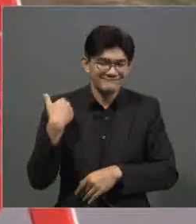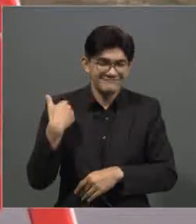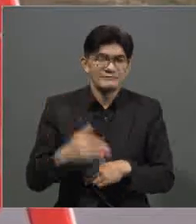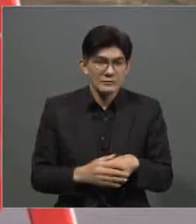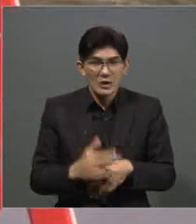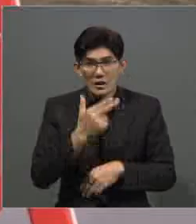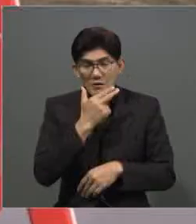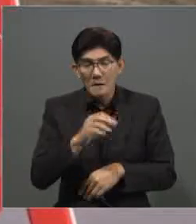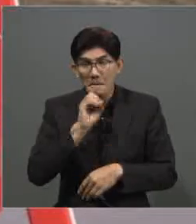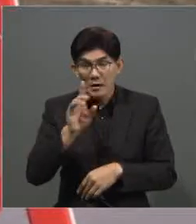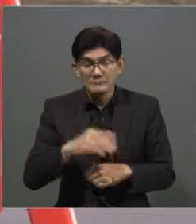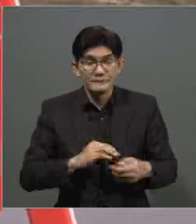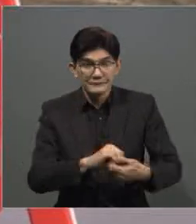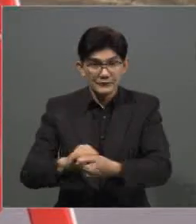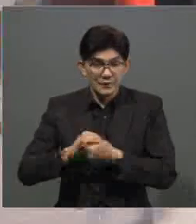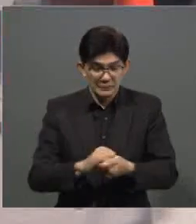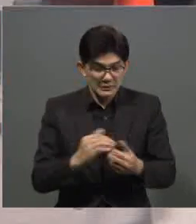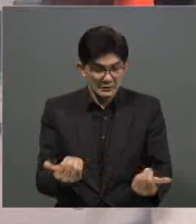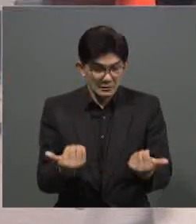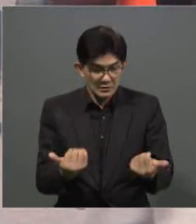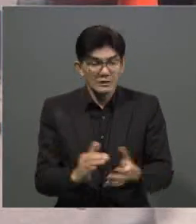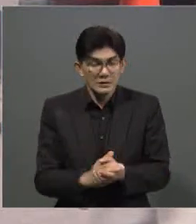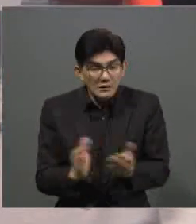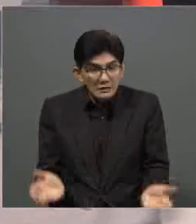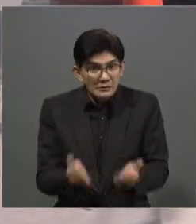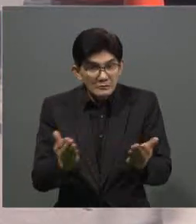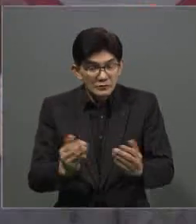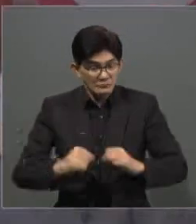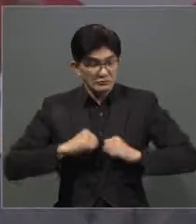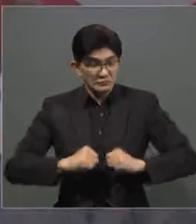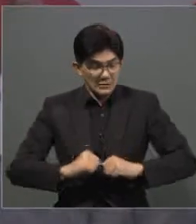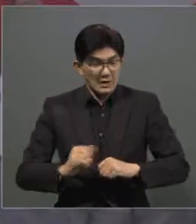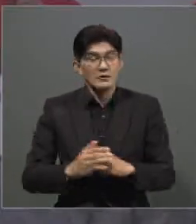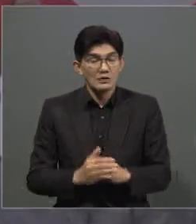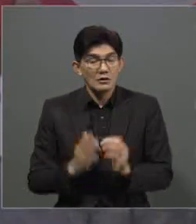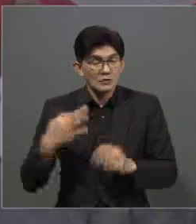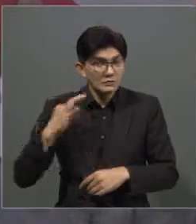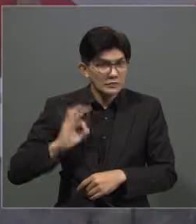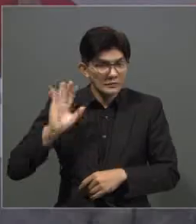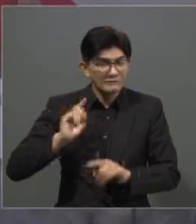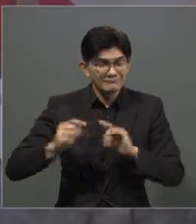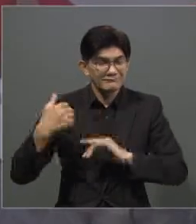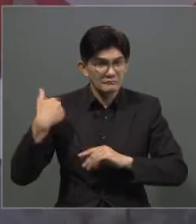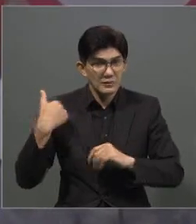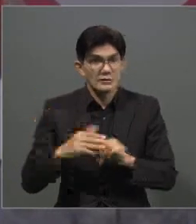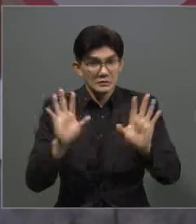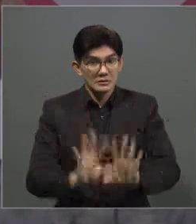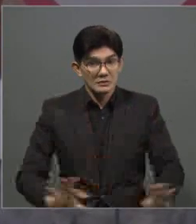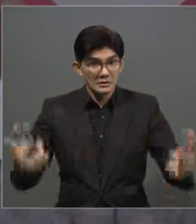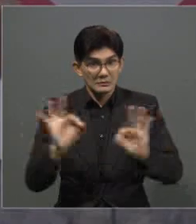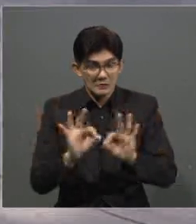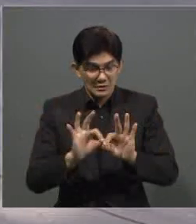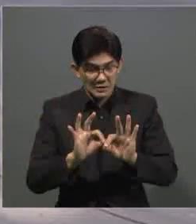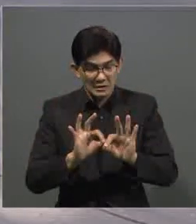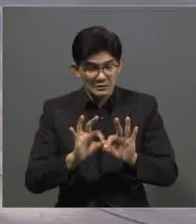อนุทินบอกนะคะว่าความร่วมมือในครั้งนี้เนี่ยเพื่อที่จะเสริมสร้างประสิทธิภาพอสจชตถือเป็นความสำคัญต่อการสร้าง